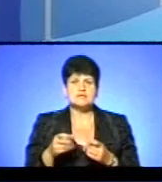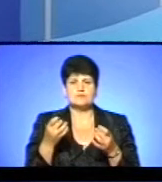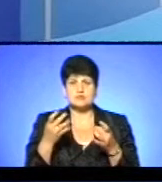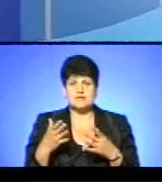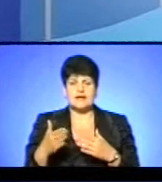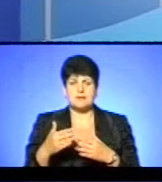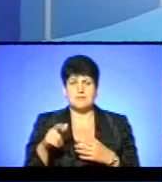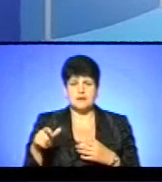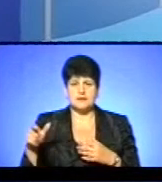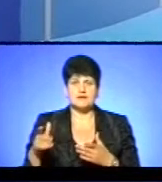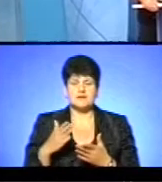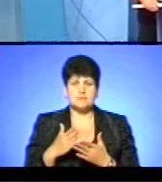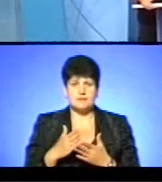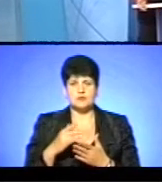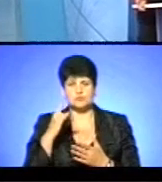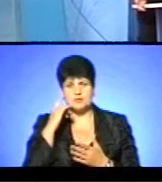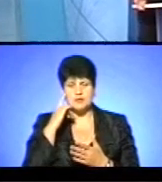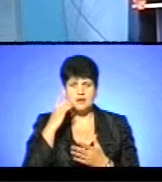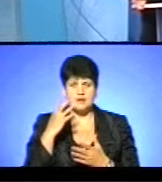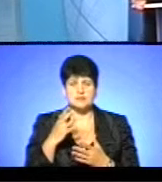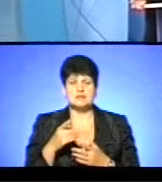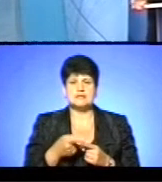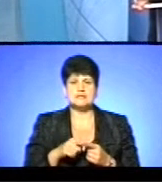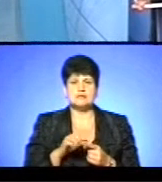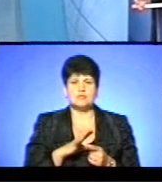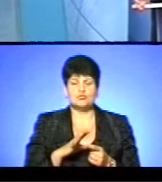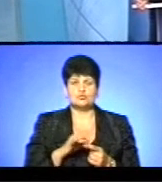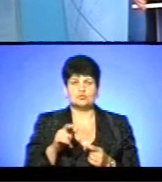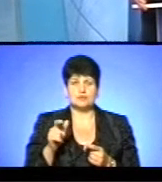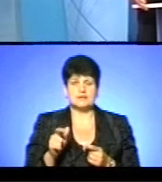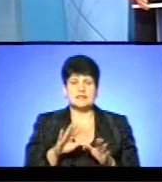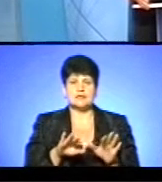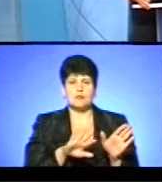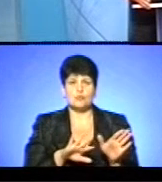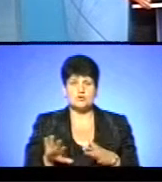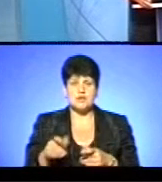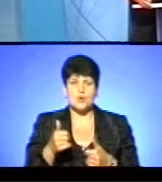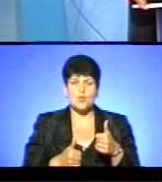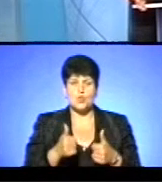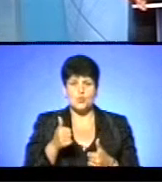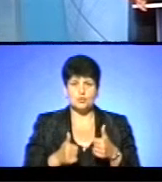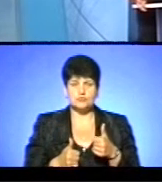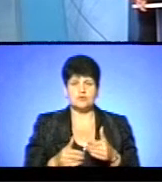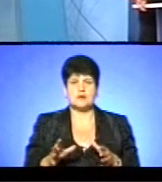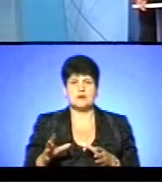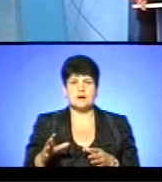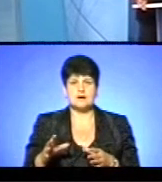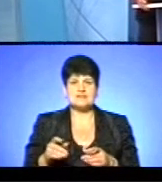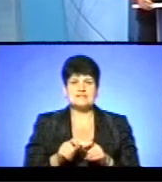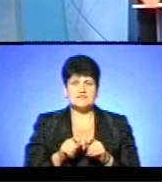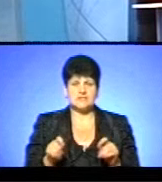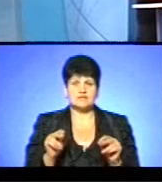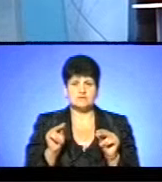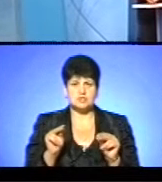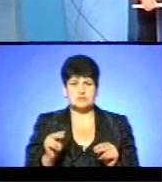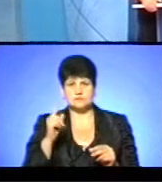намір, от це затримання якраз, це було буквально людина, тільки пройшла конкурс в рибний патруль, і з намірями відкритими, чесними,